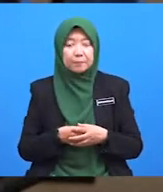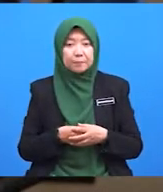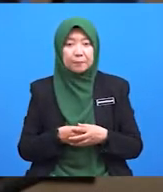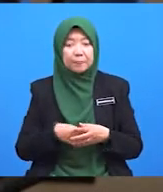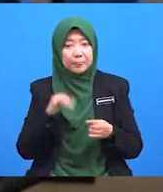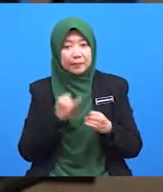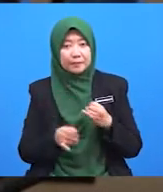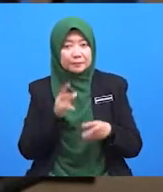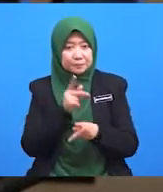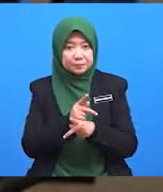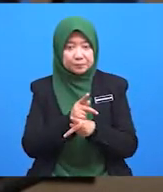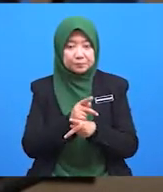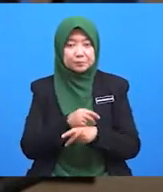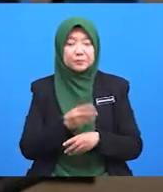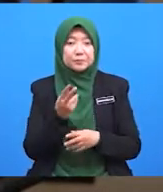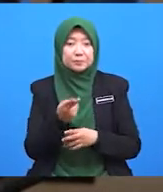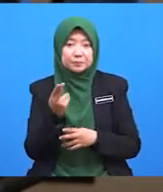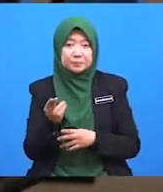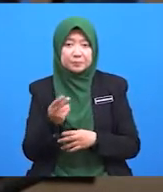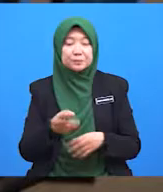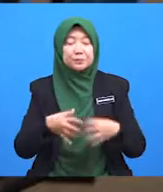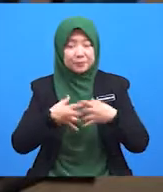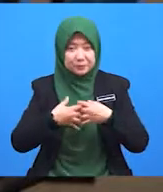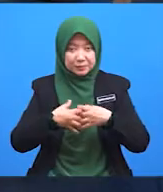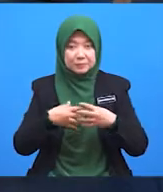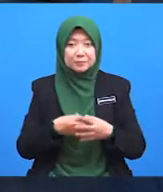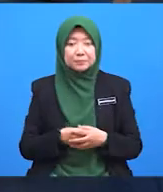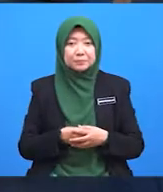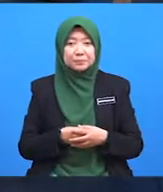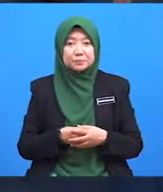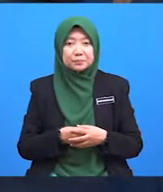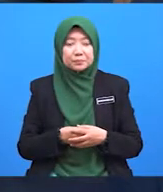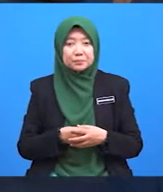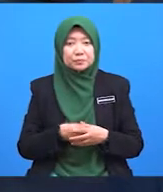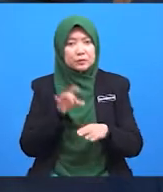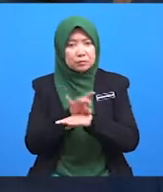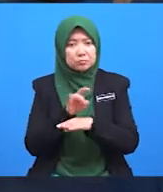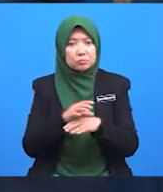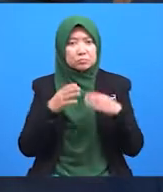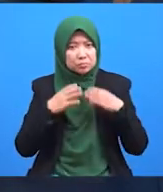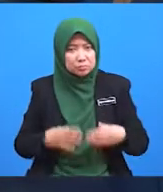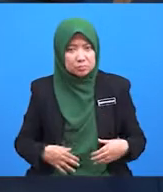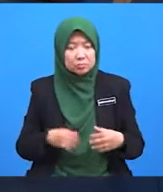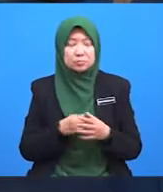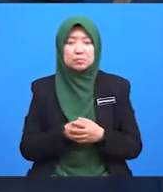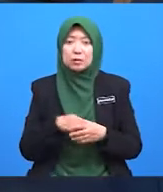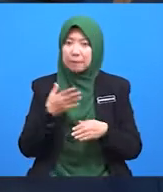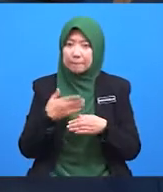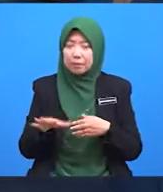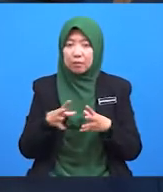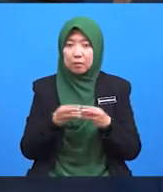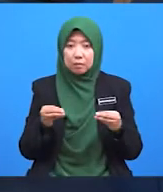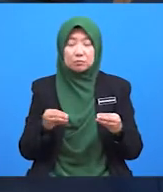terakhir, simpan peralatan, bahan dan mesin. Antara nasihat yang boleh diberikan kepada pelanggan